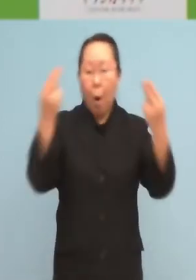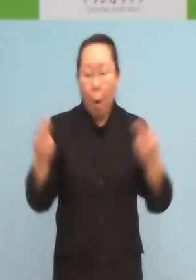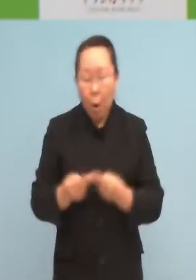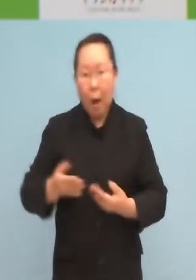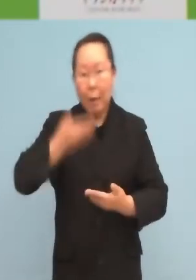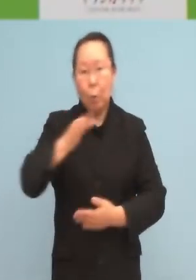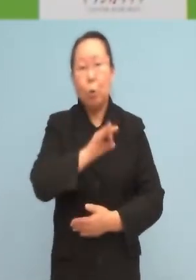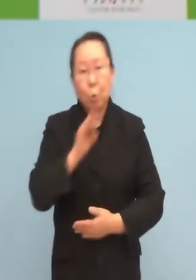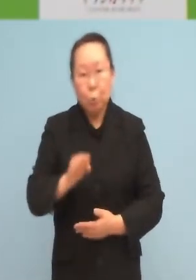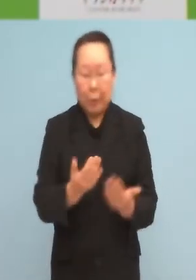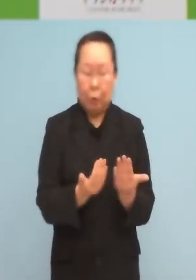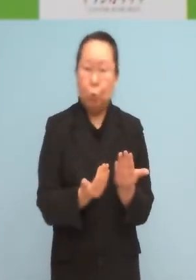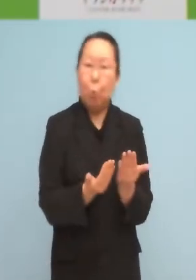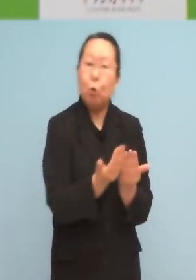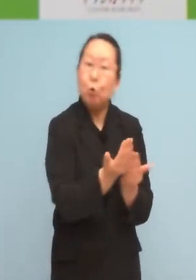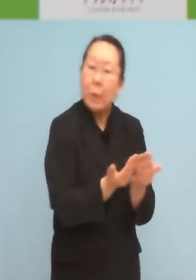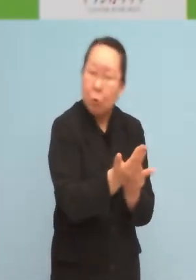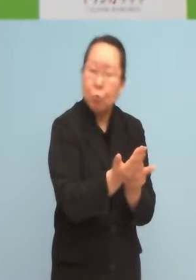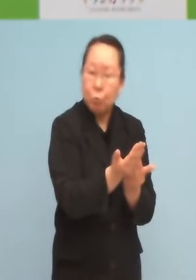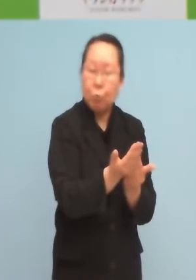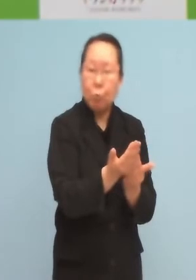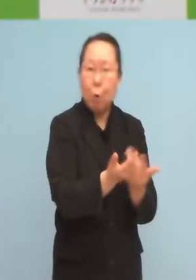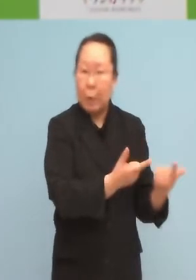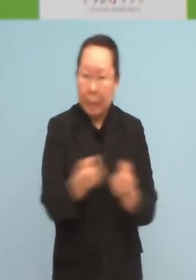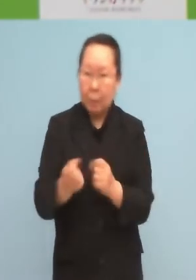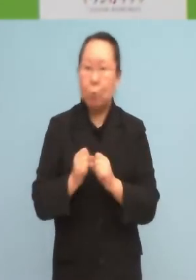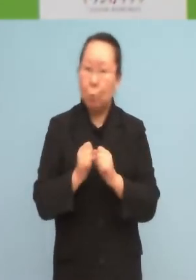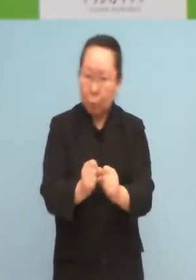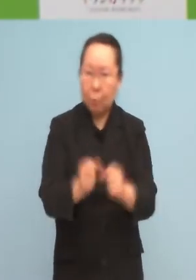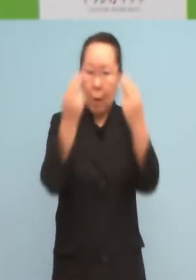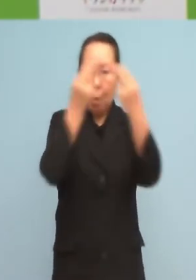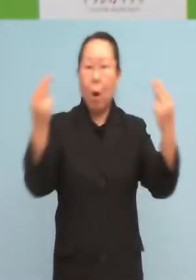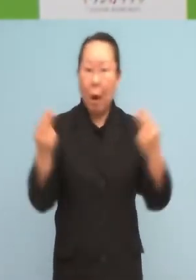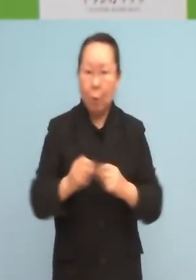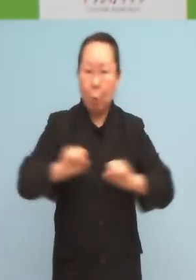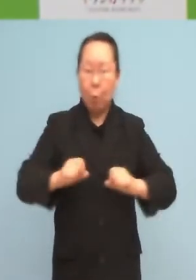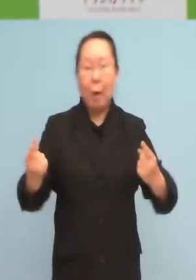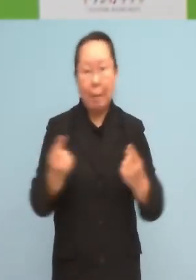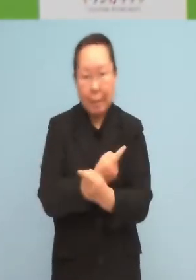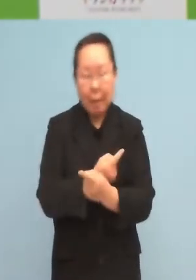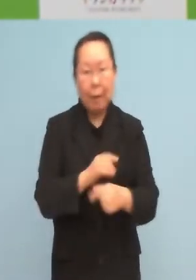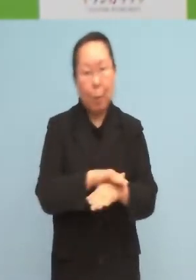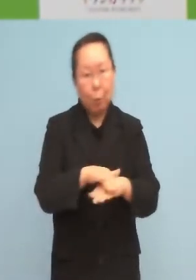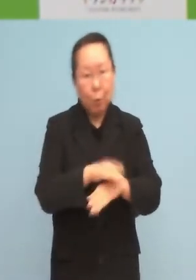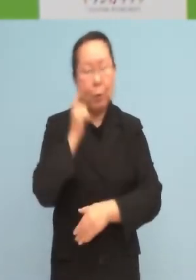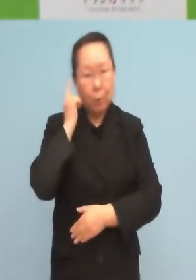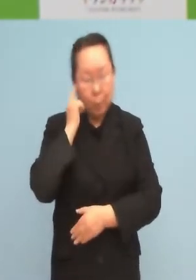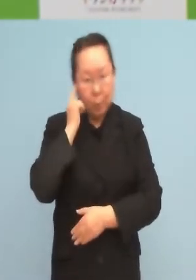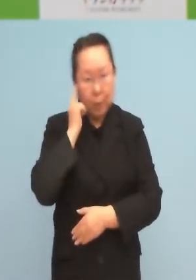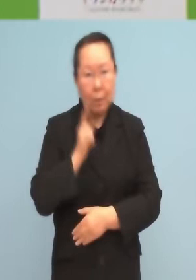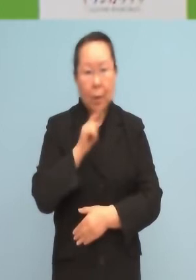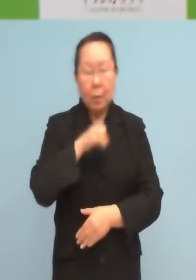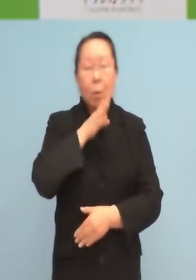の輸出振興などをしっかりやっていくということが道内活性化にとっても大変重要なわけでありますけれども、そのことを